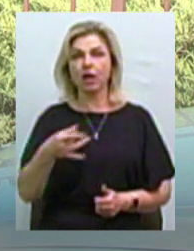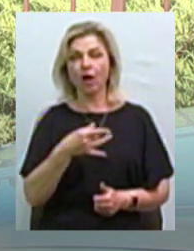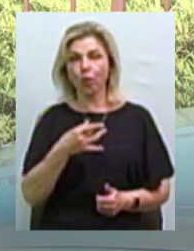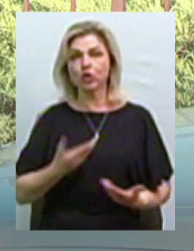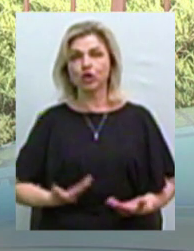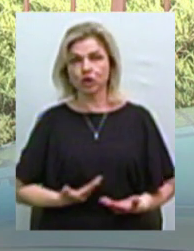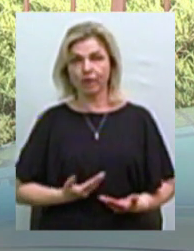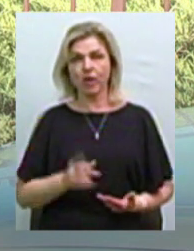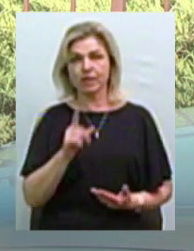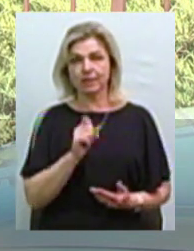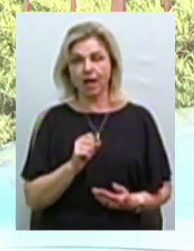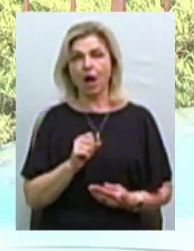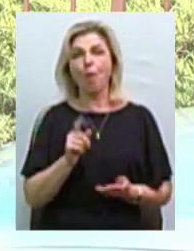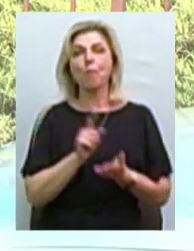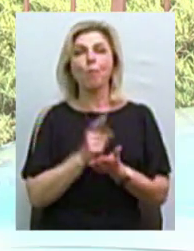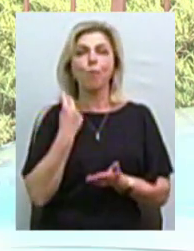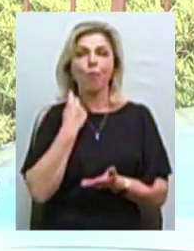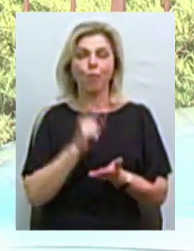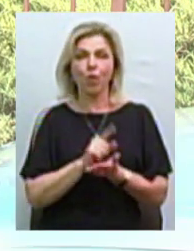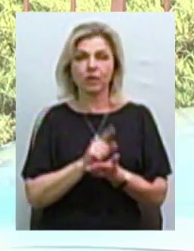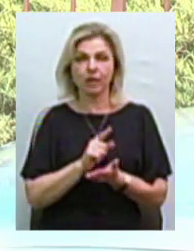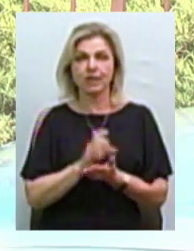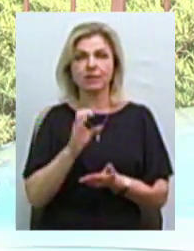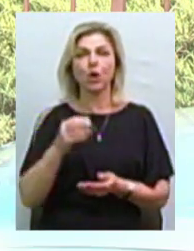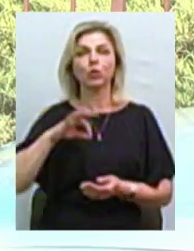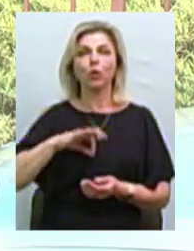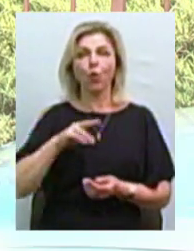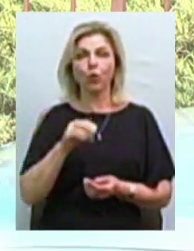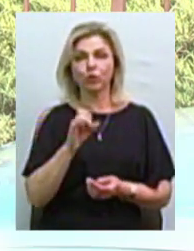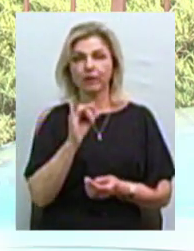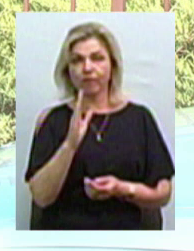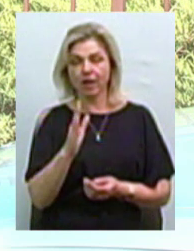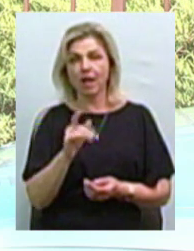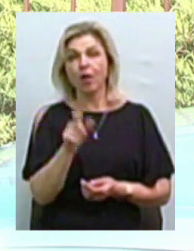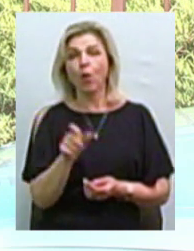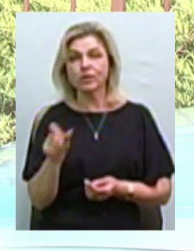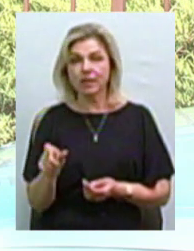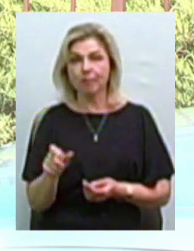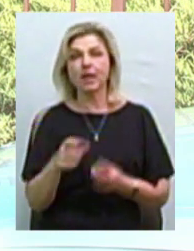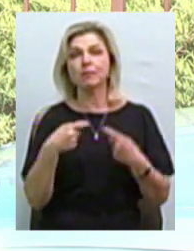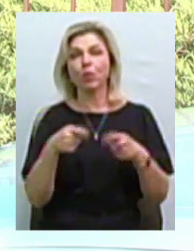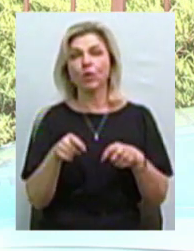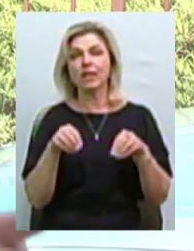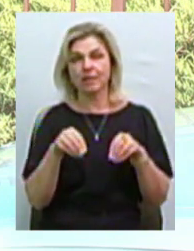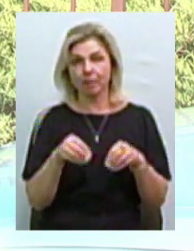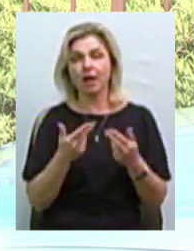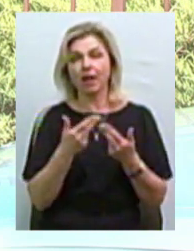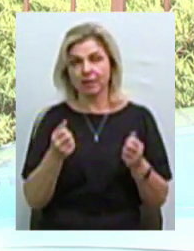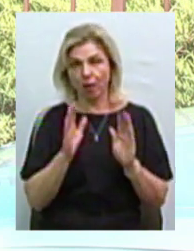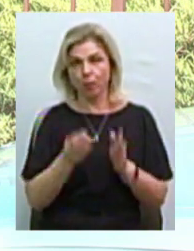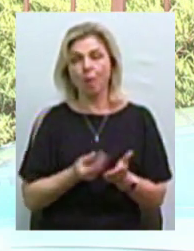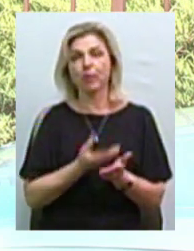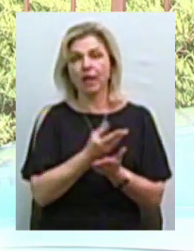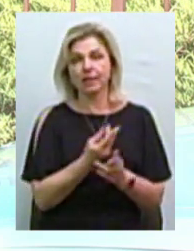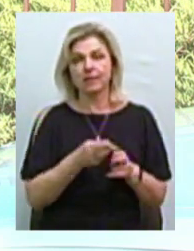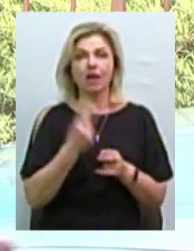рахунок ПДФО, тобто податку з доходів фізичних осіб. Так, з продажу землі буде платитися цей